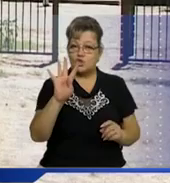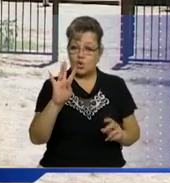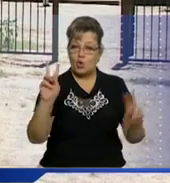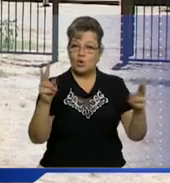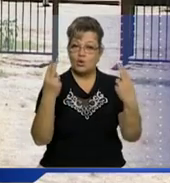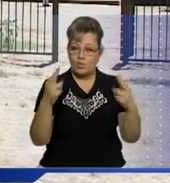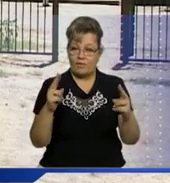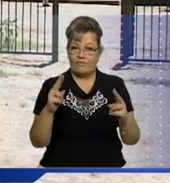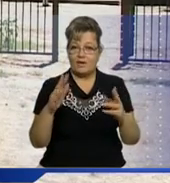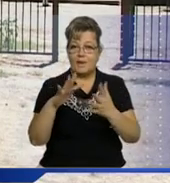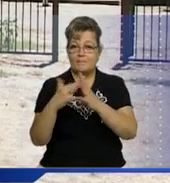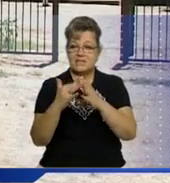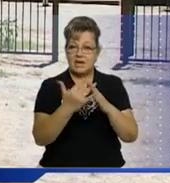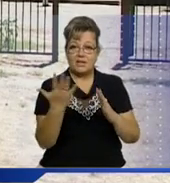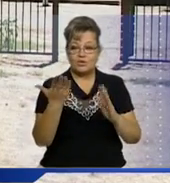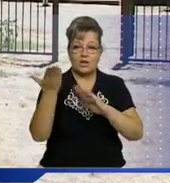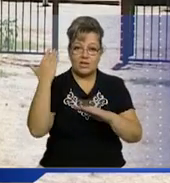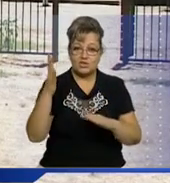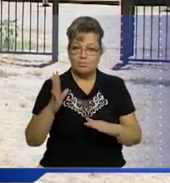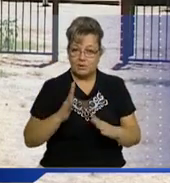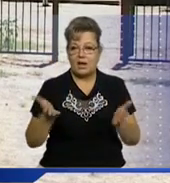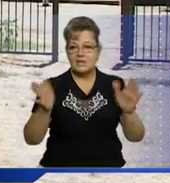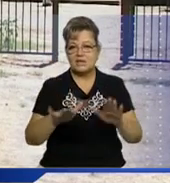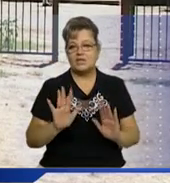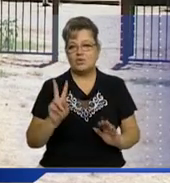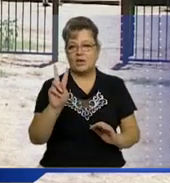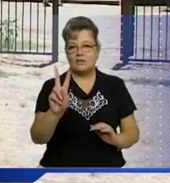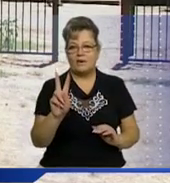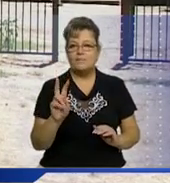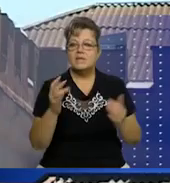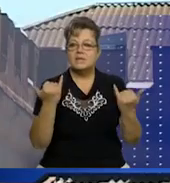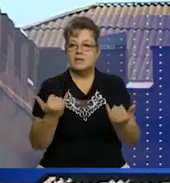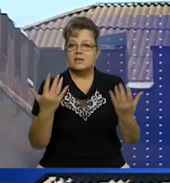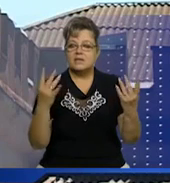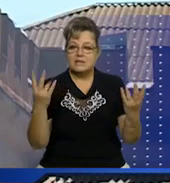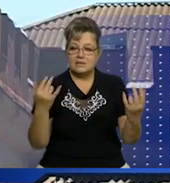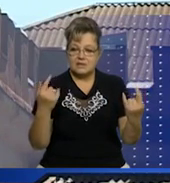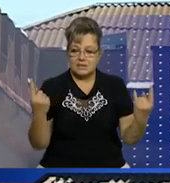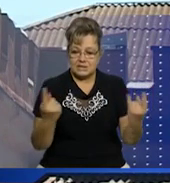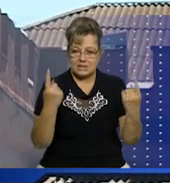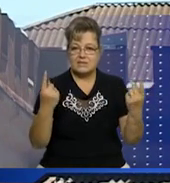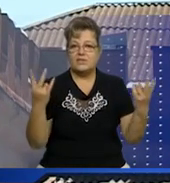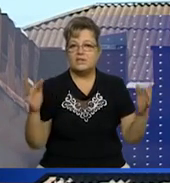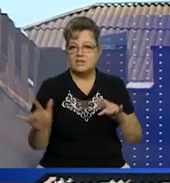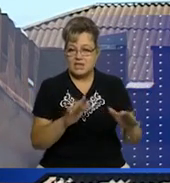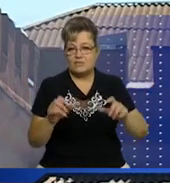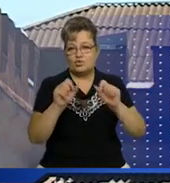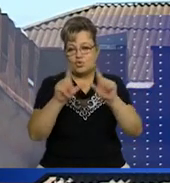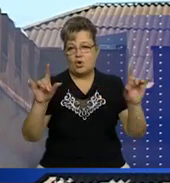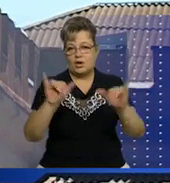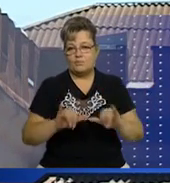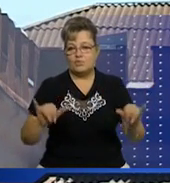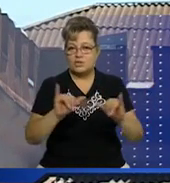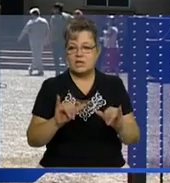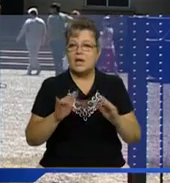из 4 клубов поселения, которые раньше было, осталось только 2. Сегодня единственный действующий культурный центр